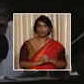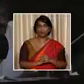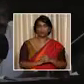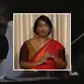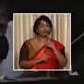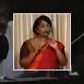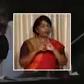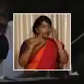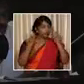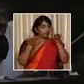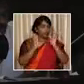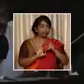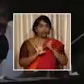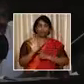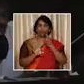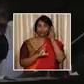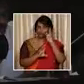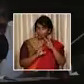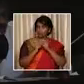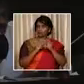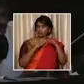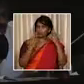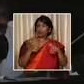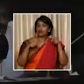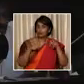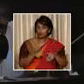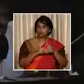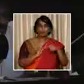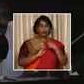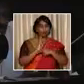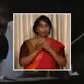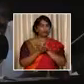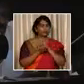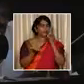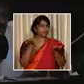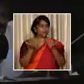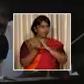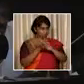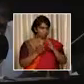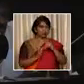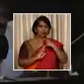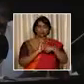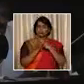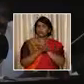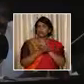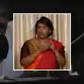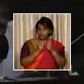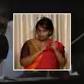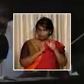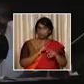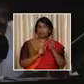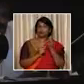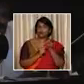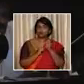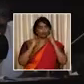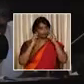13 ஆண்டுகள் இந்த நாடு நிம்மதியான ஒரு ஆட்சியை சந்தித்திருக்கிறதா? இந்த நாடு இப்பொழுது நிம்மதியாக இருக்கிறதா? இந்த நாட்டிலே பொருளாதாரம் சரியாக இருக்கிறதா? அல்லது